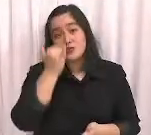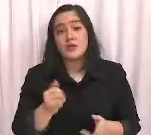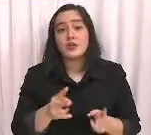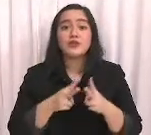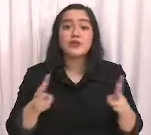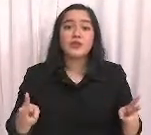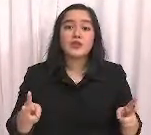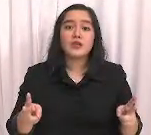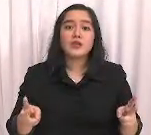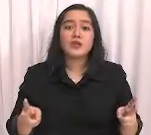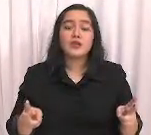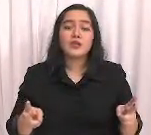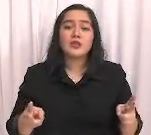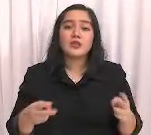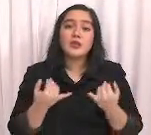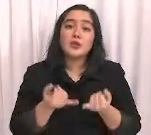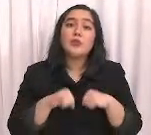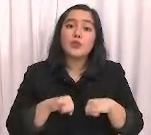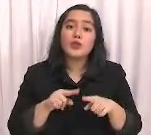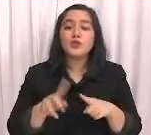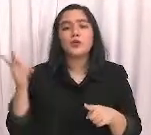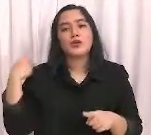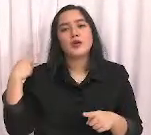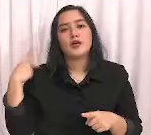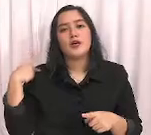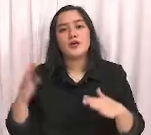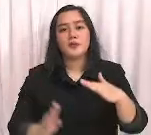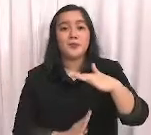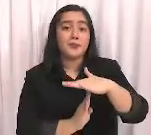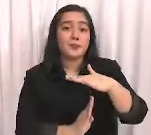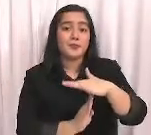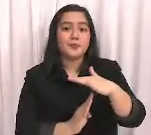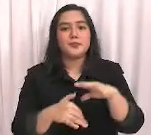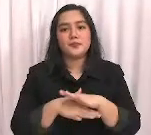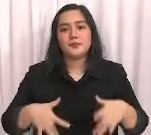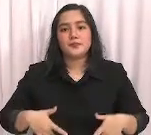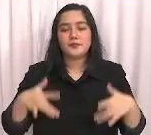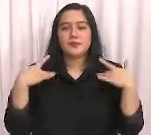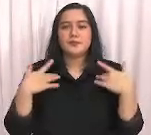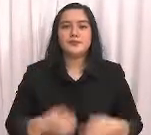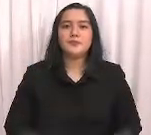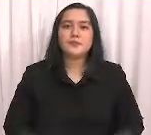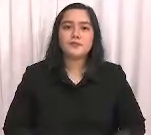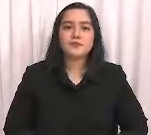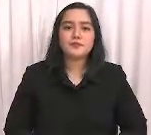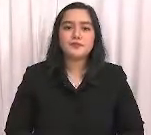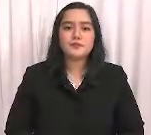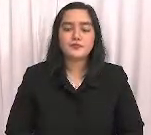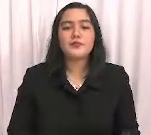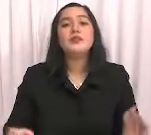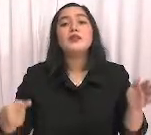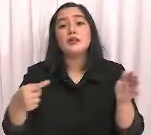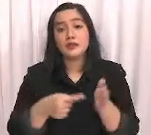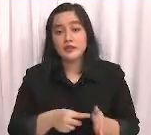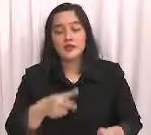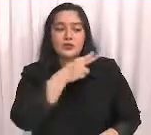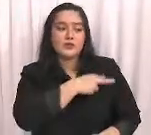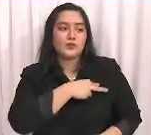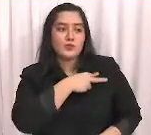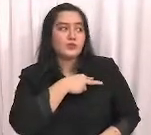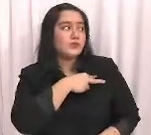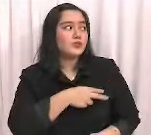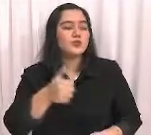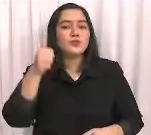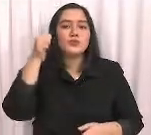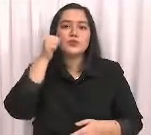araw-araw. Mm-hmm. And this is it. This virtuous woman is all about principles. Yeah. Okay? All